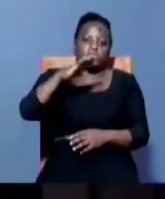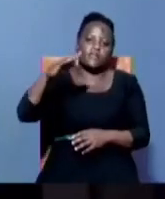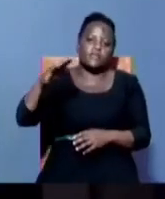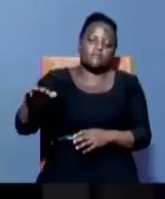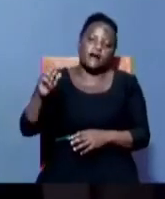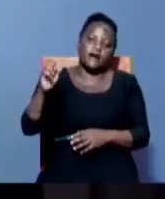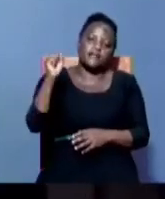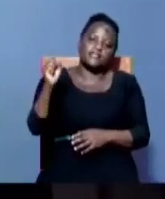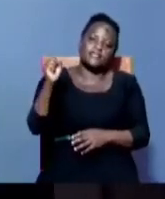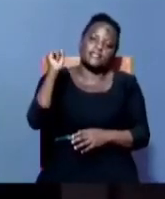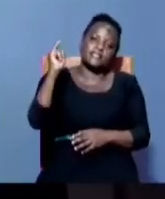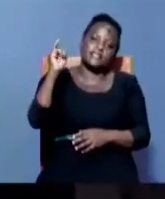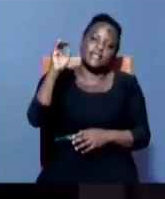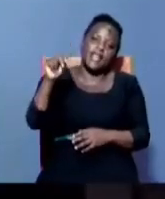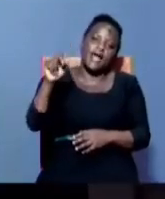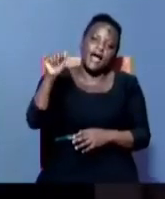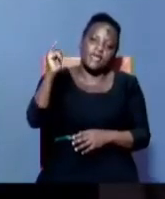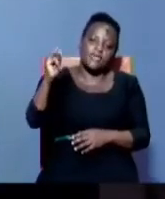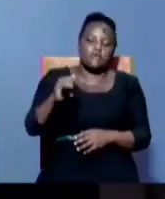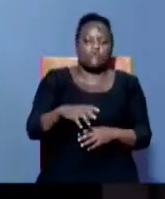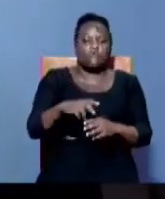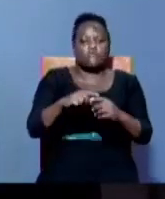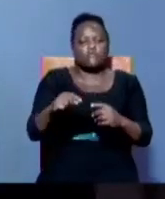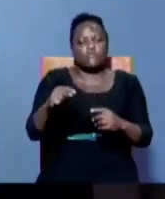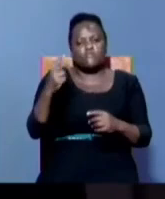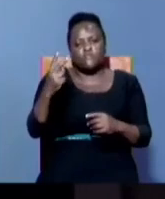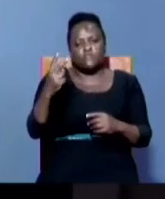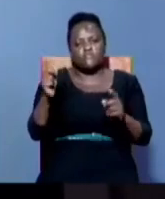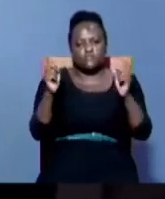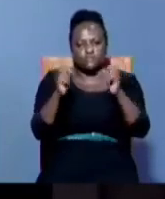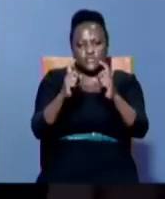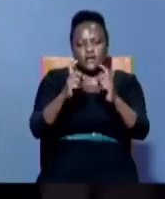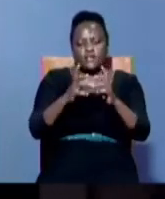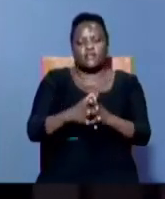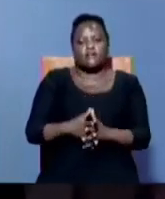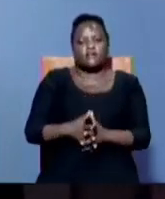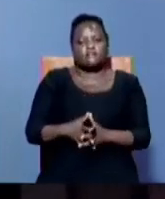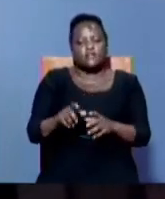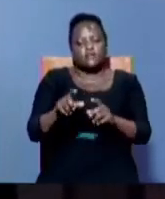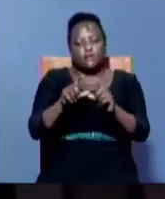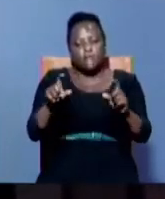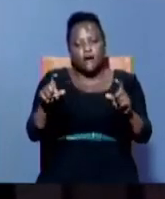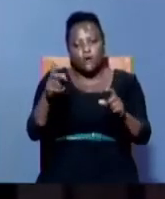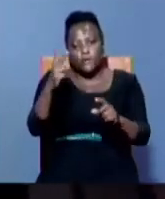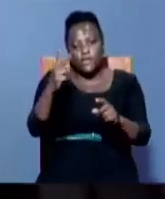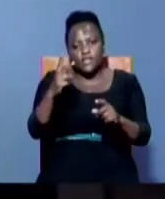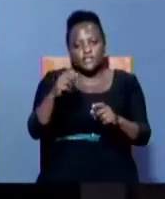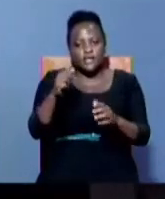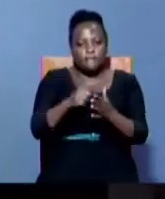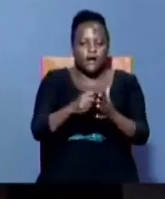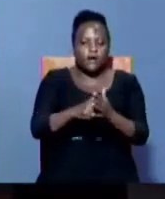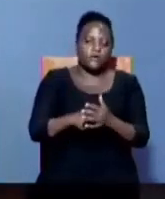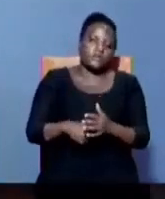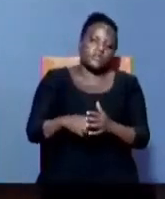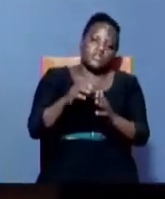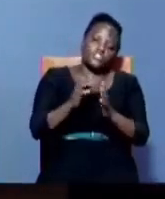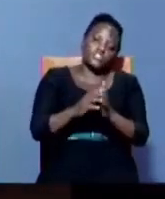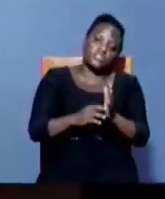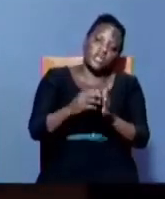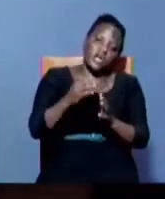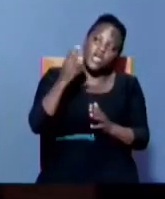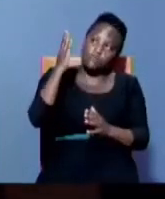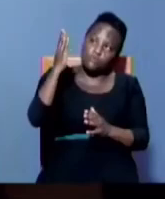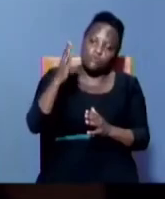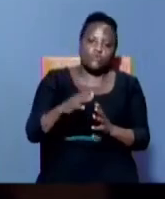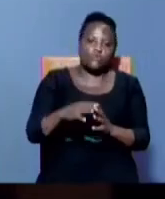viwili vinakutana, na hiki ni kidole kilichoandika mbao mbili za mawe, sheria ya Mungu, na hapa kuna kidole